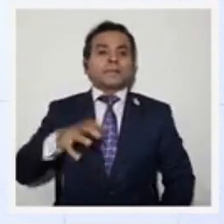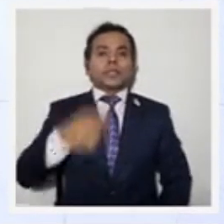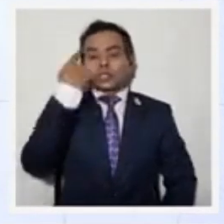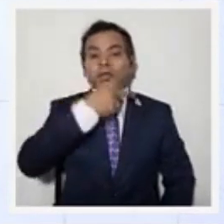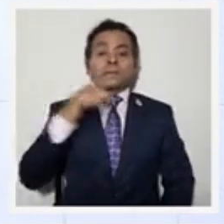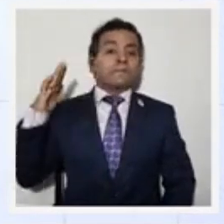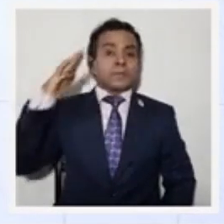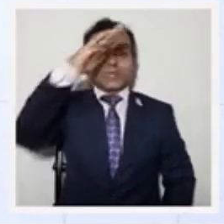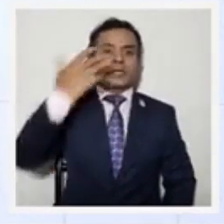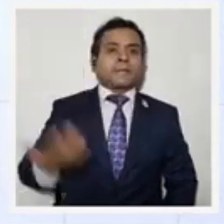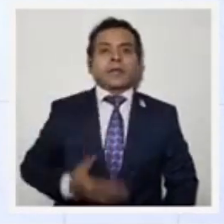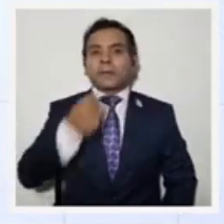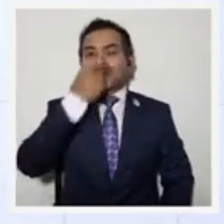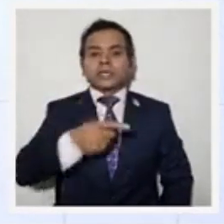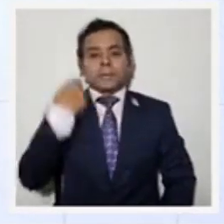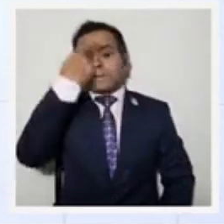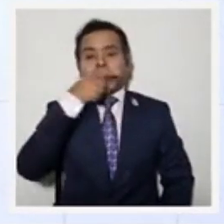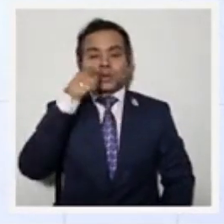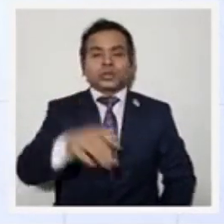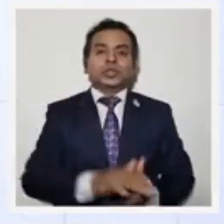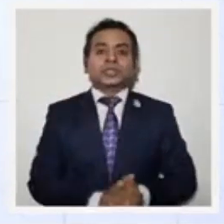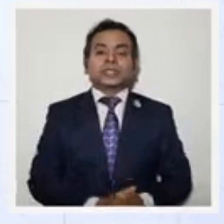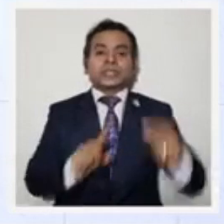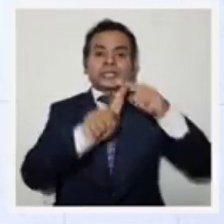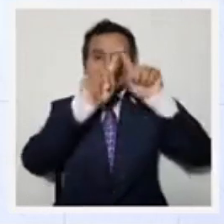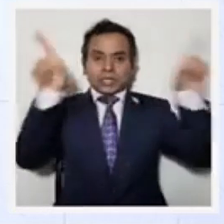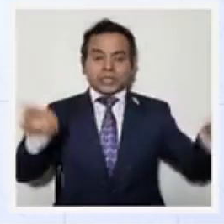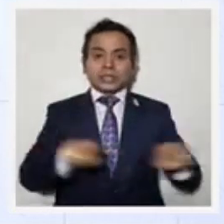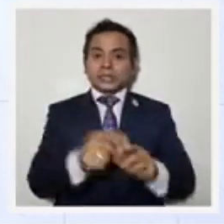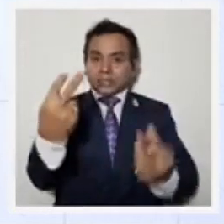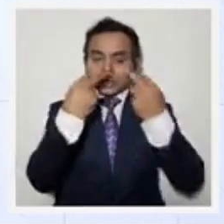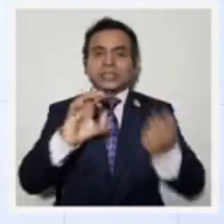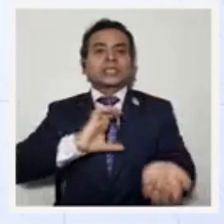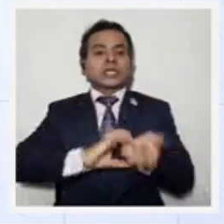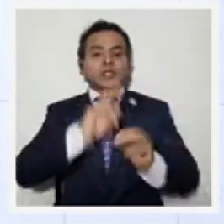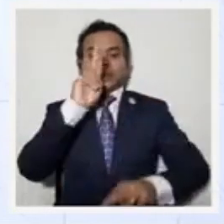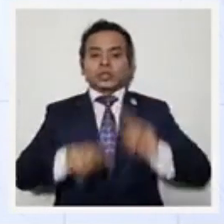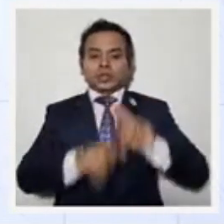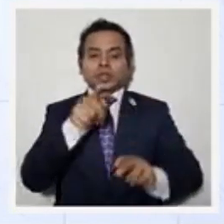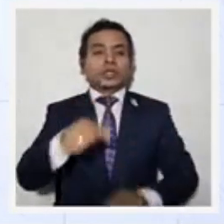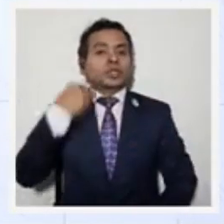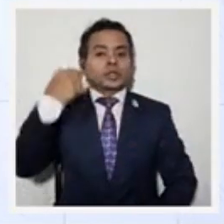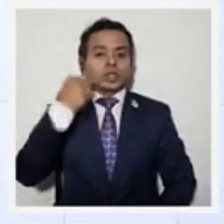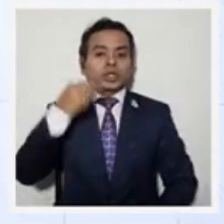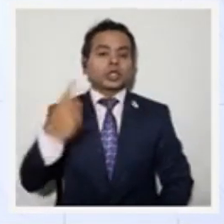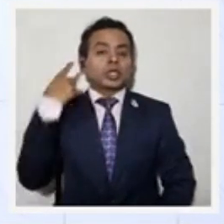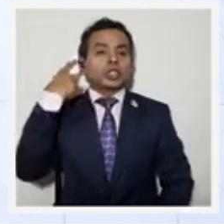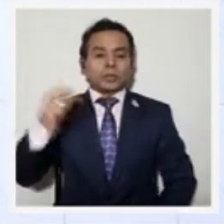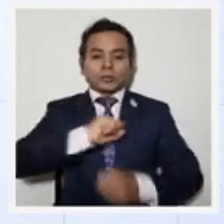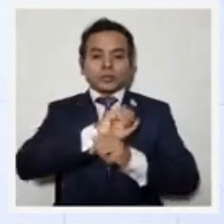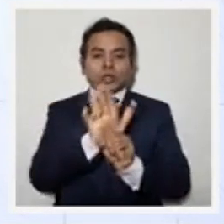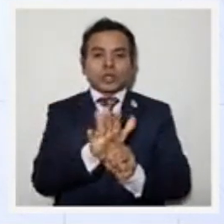প্রিয় সাংবাদিক ভাই ও বোনেরা, সম্মানিত দর্শক শ্রোতাবৃন্দ, প্রিয় দেশবাসী এবং প্রবাসী